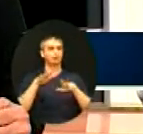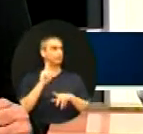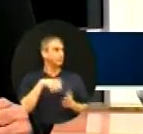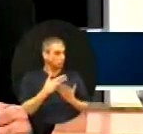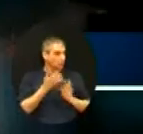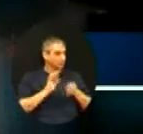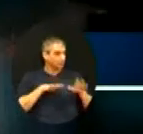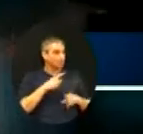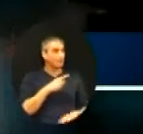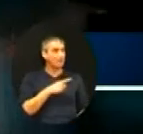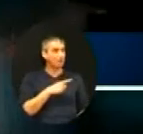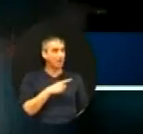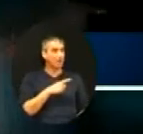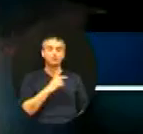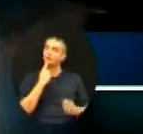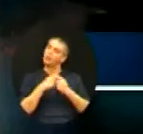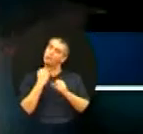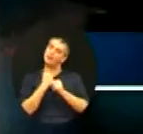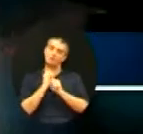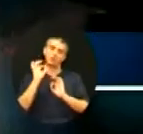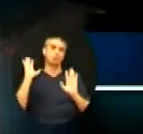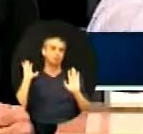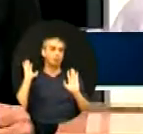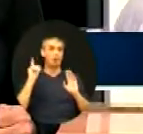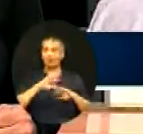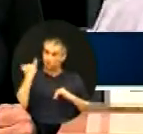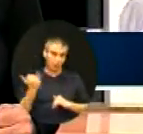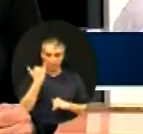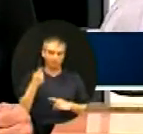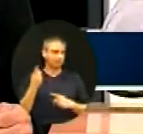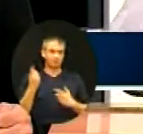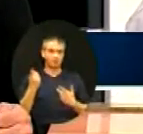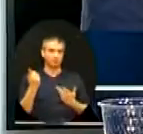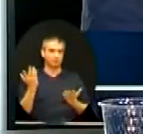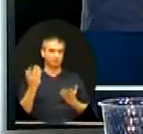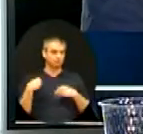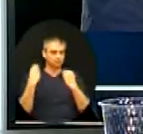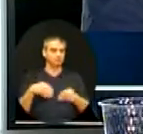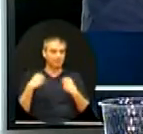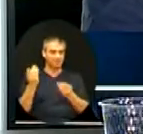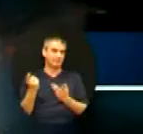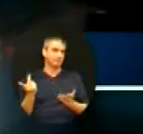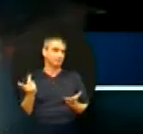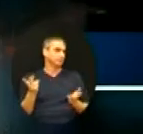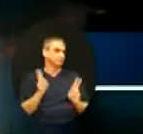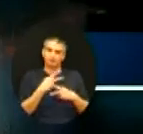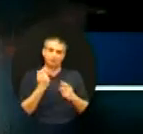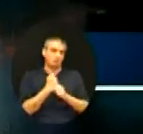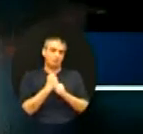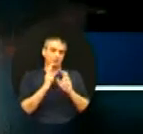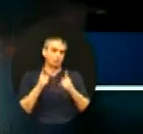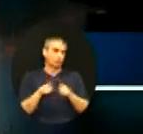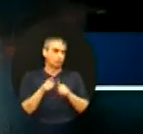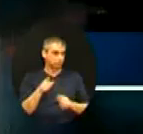דמוקרטיים. מי, היועץ המשפטי לממשלה מנסה? רגע, לא רגע, קשור, הוא עושה את העבודה שלו. אבל כל הזמן מביאים לו דברים לפתחו. אי אפשר לעבוד בצורה